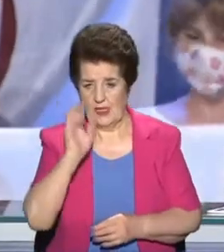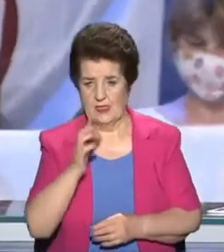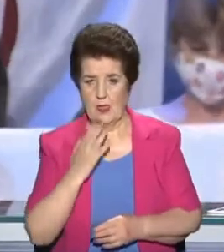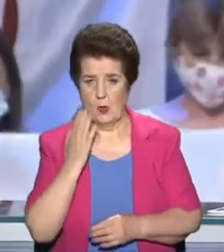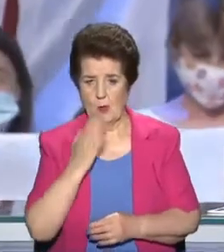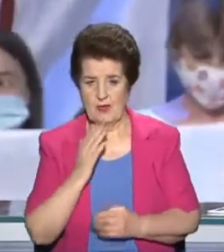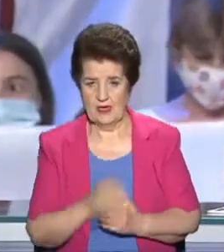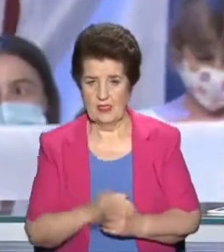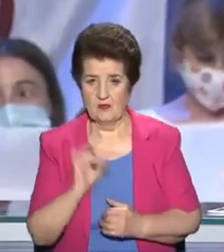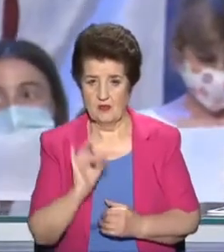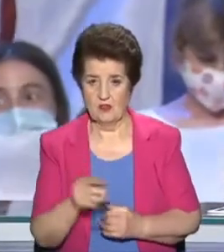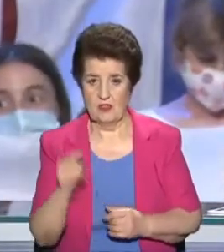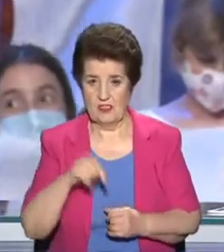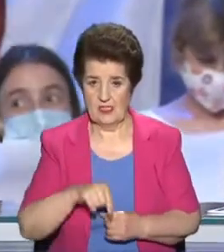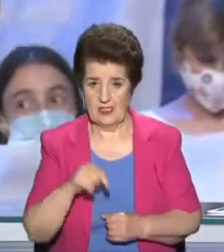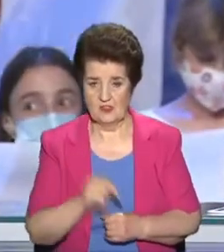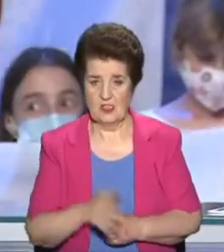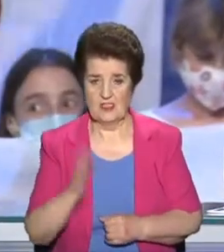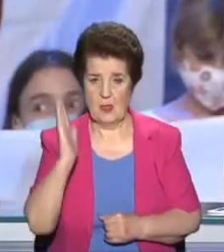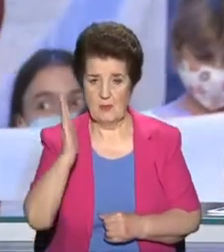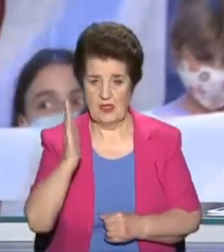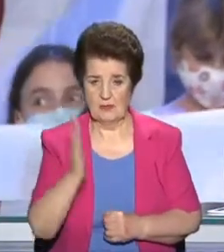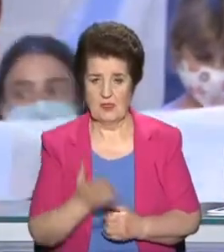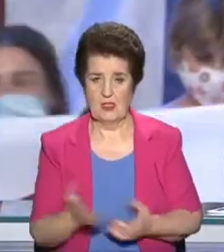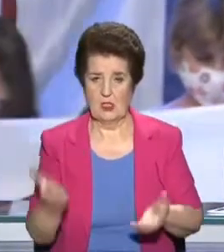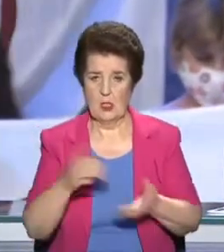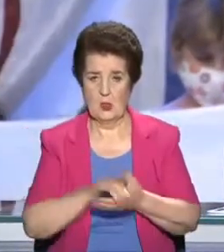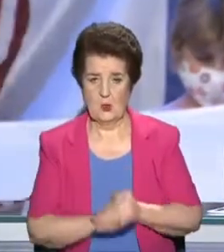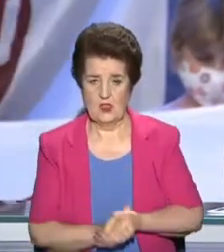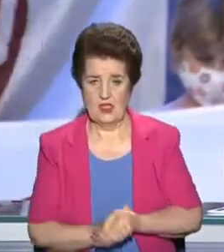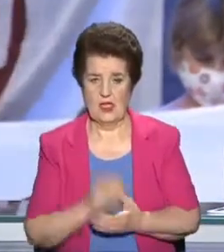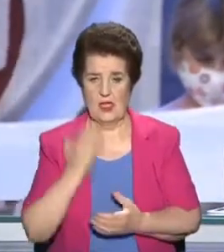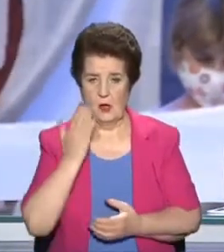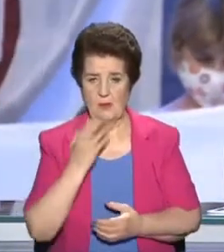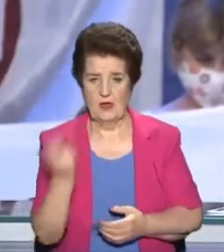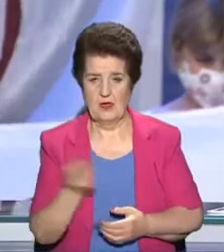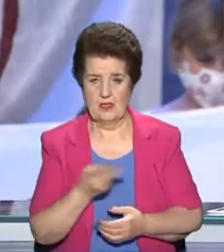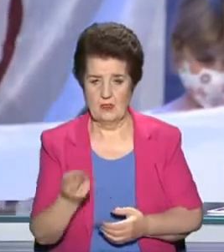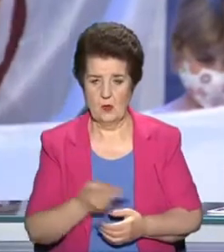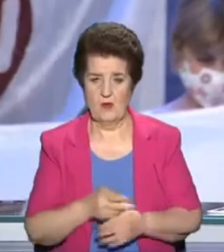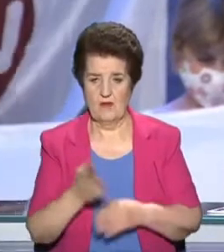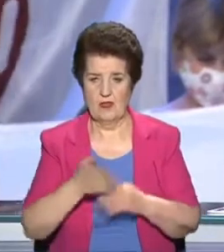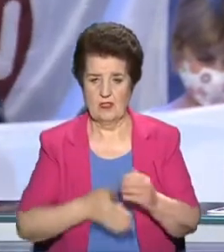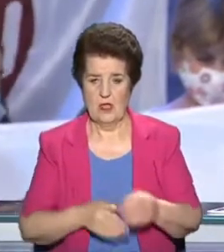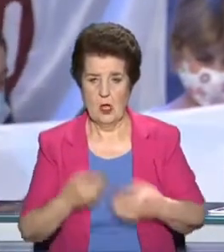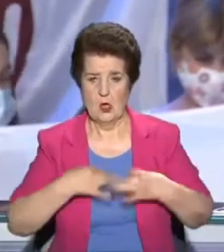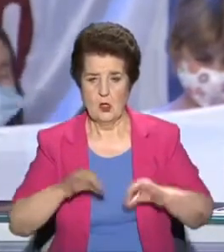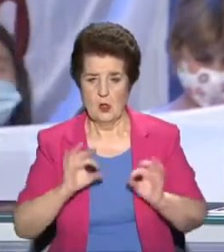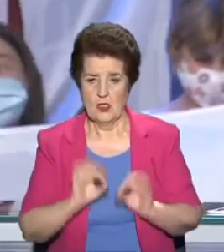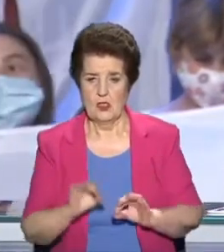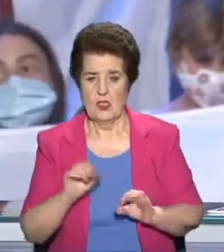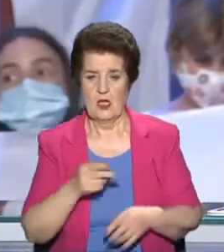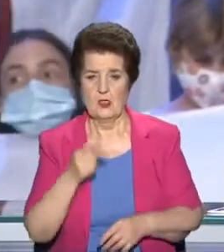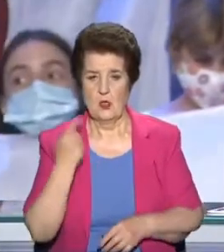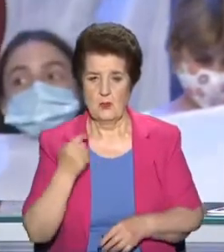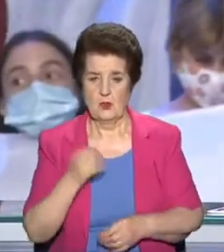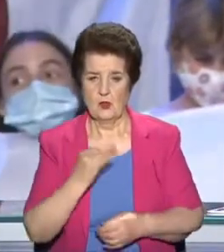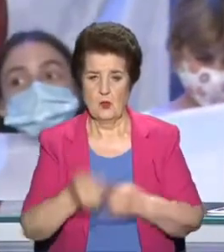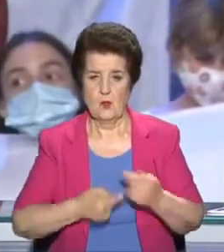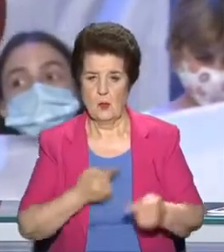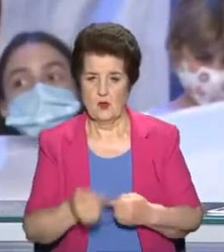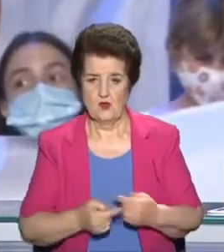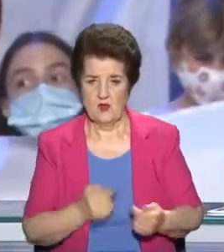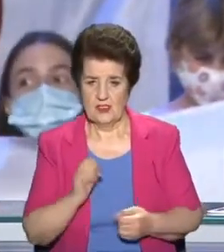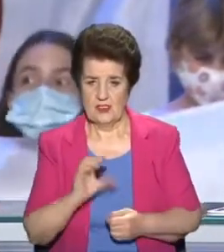și din această perspectivă unirea celor două state românești este o finalitate juridică o politică dar și un proces